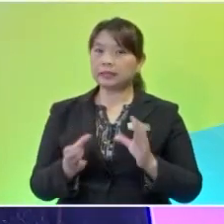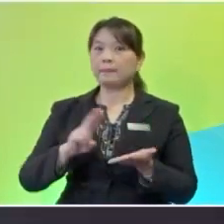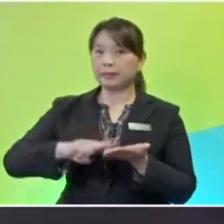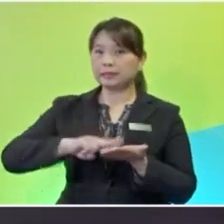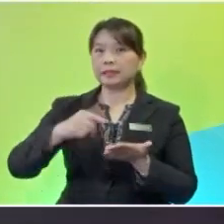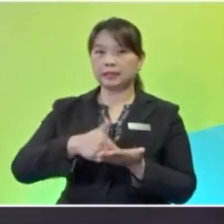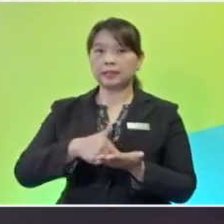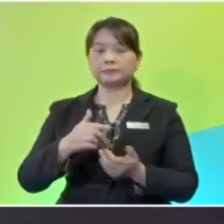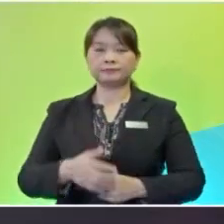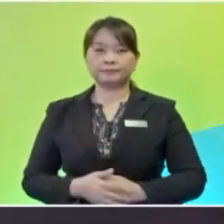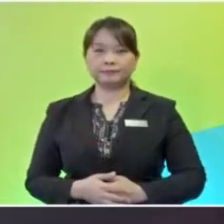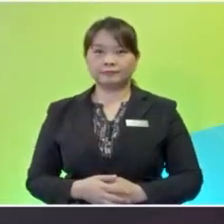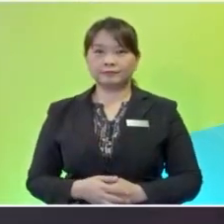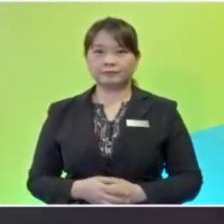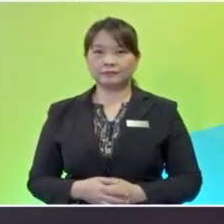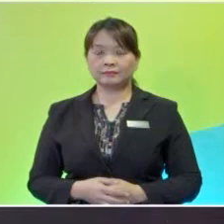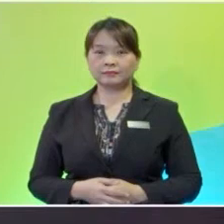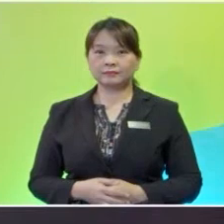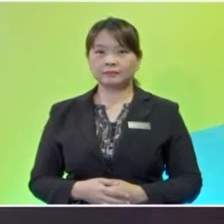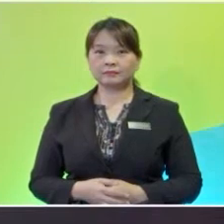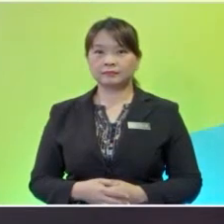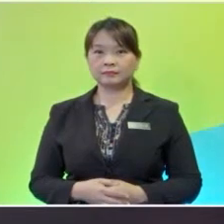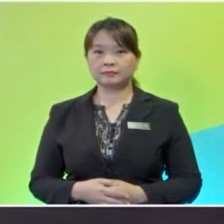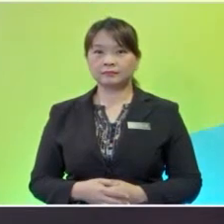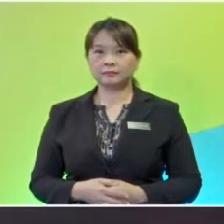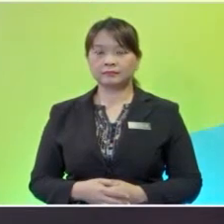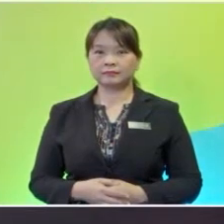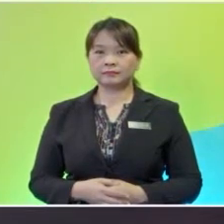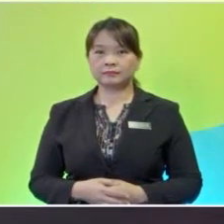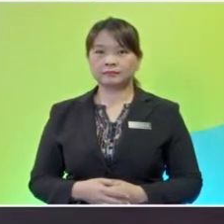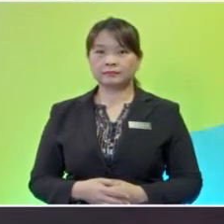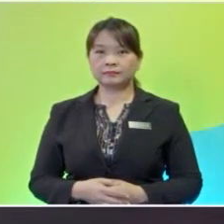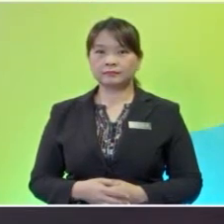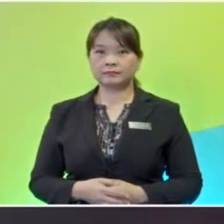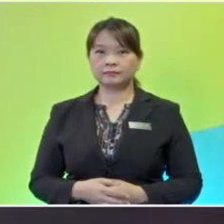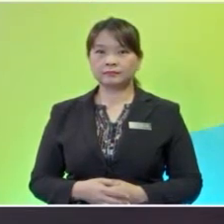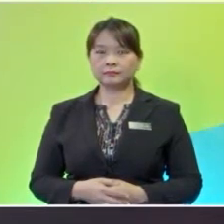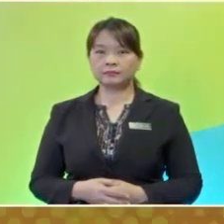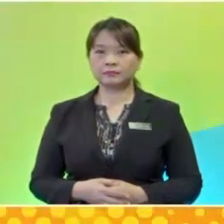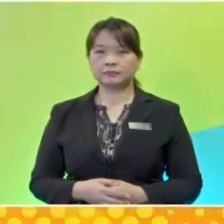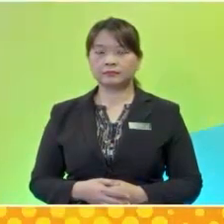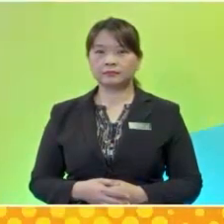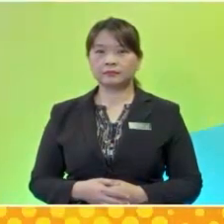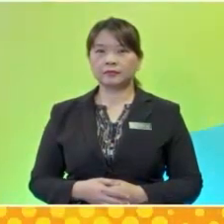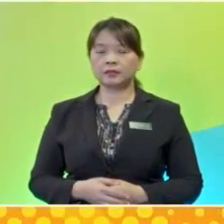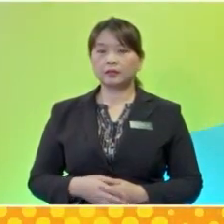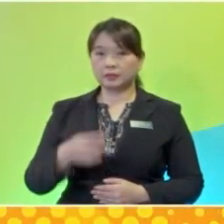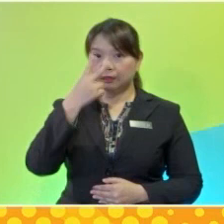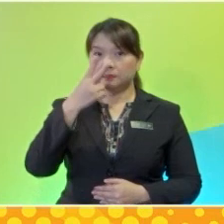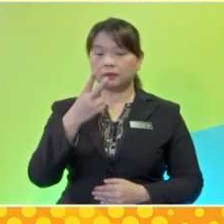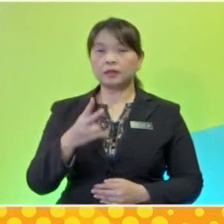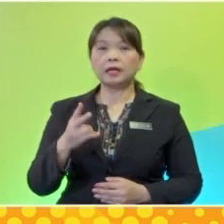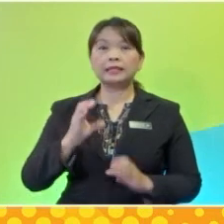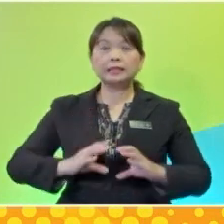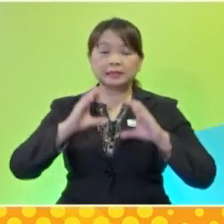先马上接一段广告，广告回来我们再请赵老师给我们讲讲。 我如果爱你，绝不像